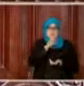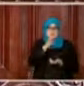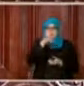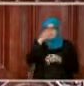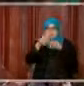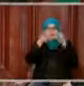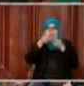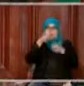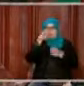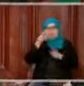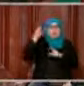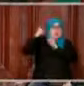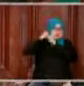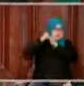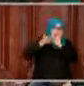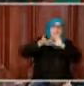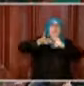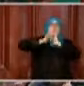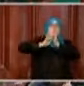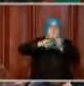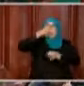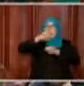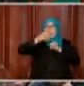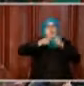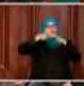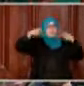للحديث عن الأمانات كلها،